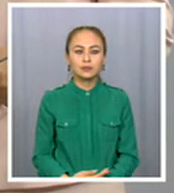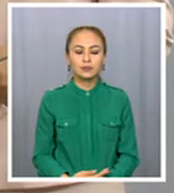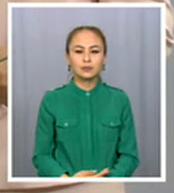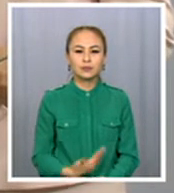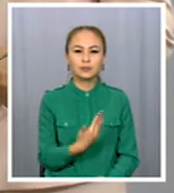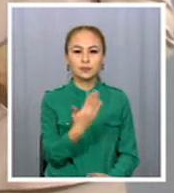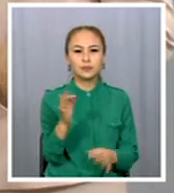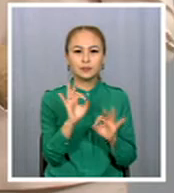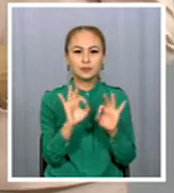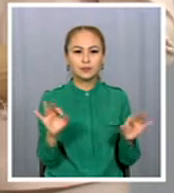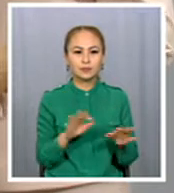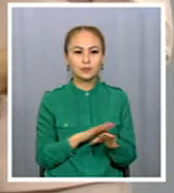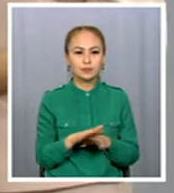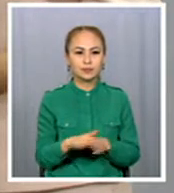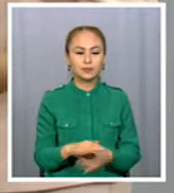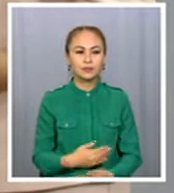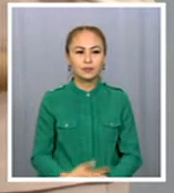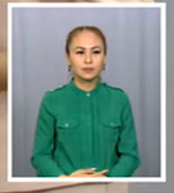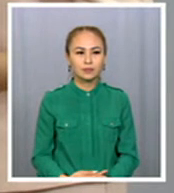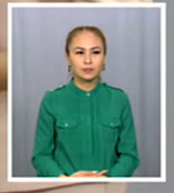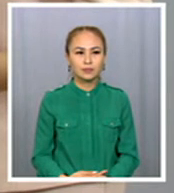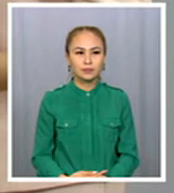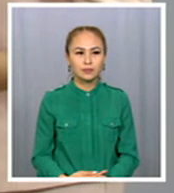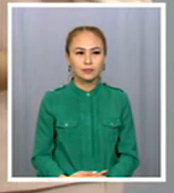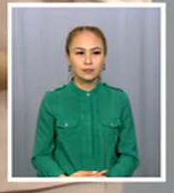отлично справились с заданием.